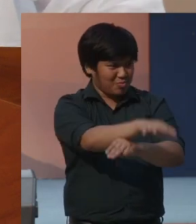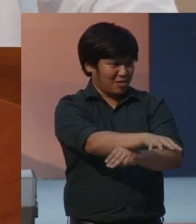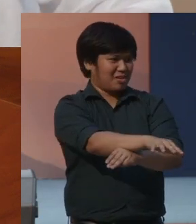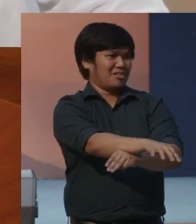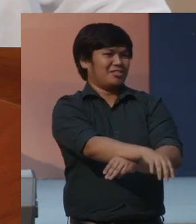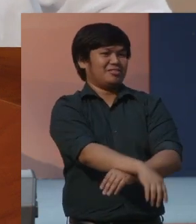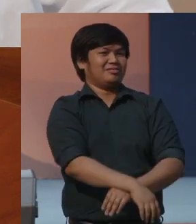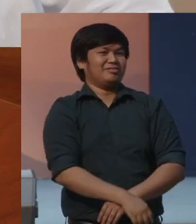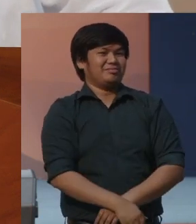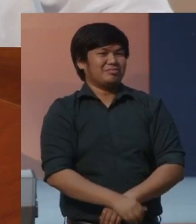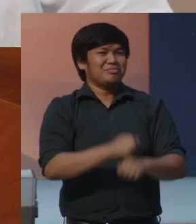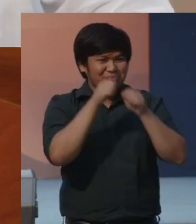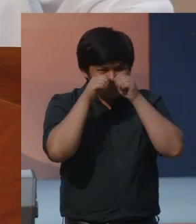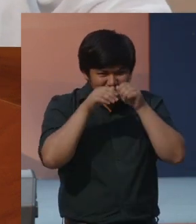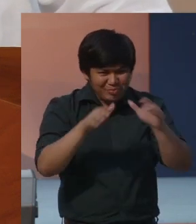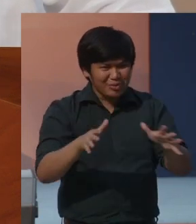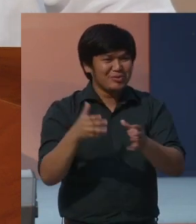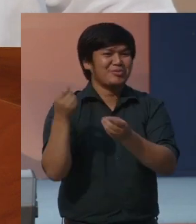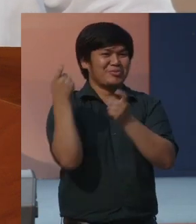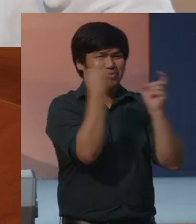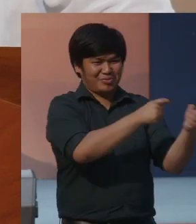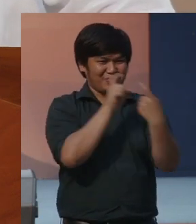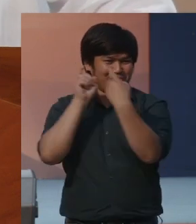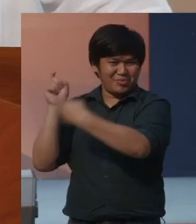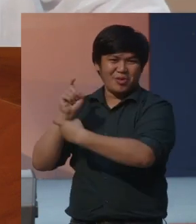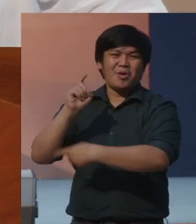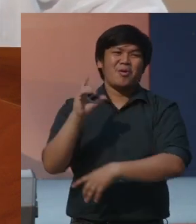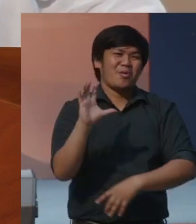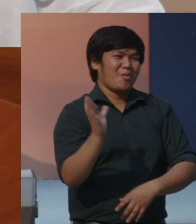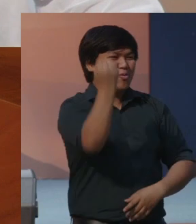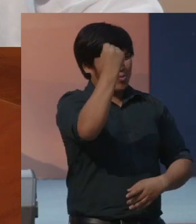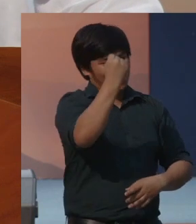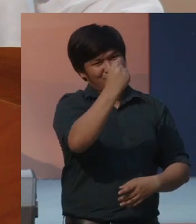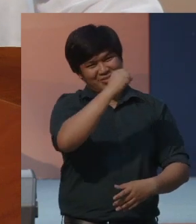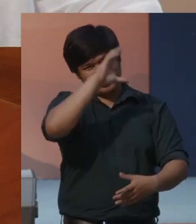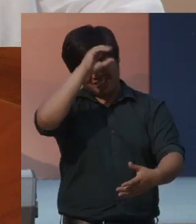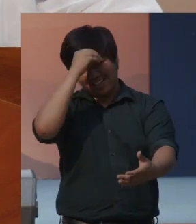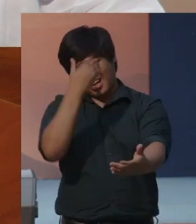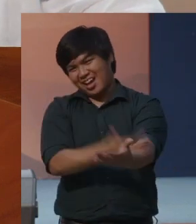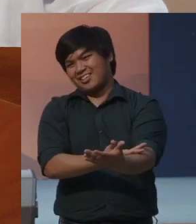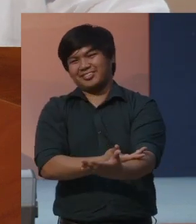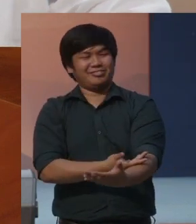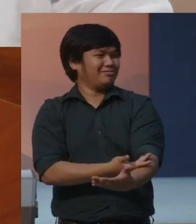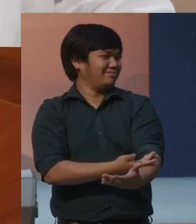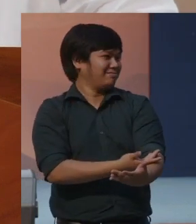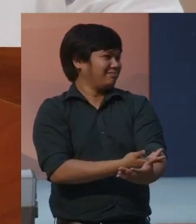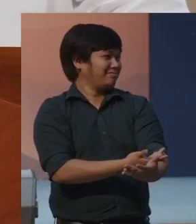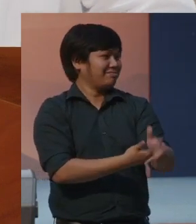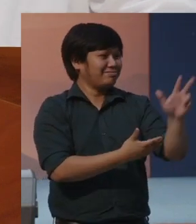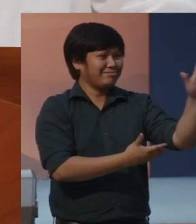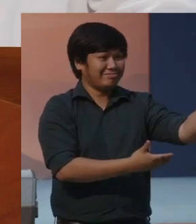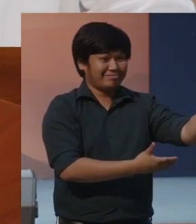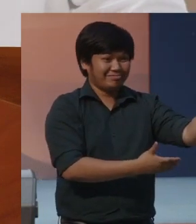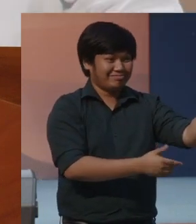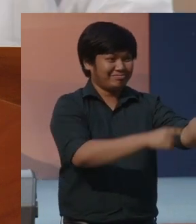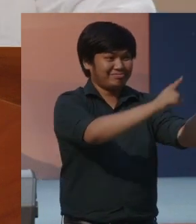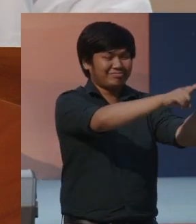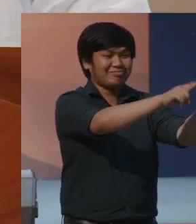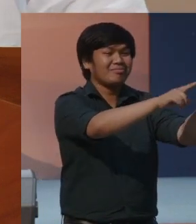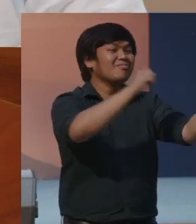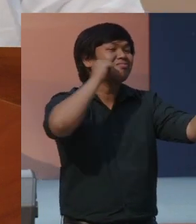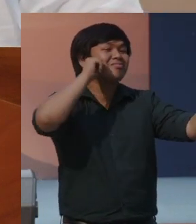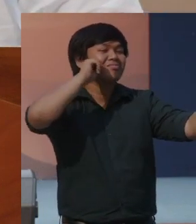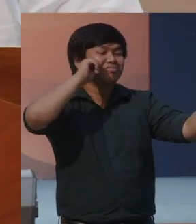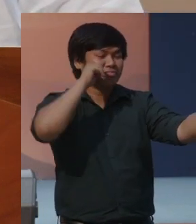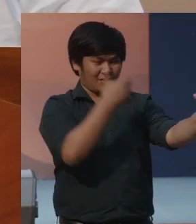At biniyayaan niya kami ng sarili naming anak. Of course, 3 anak namin, yung aming bunso ay babae din